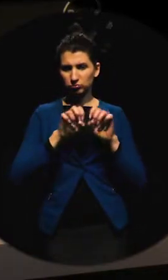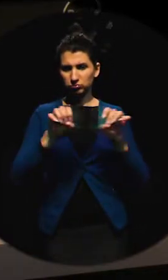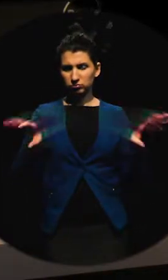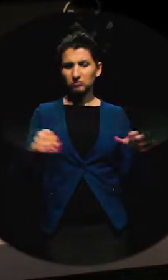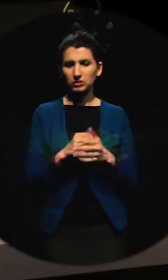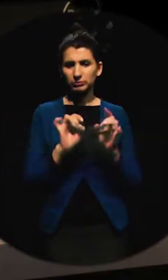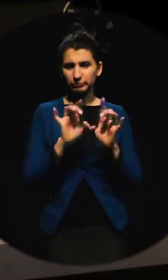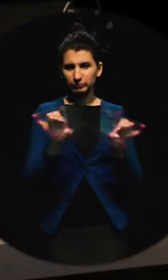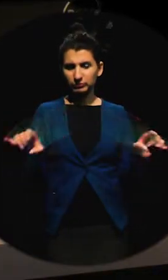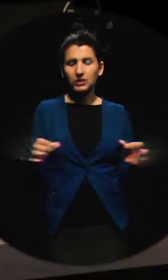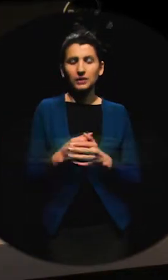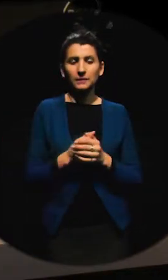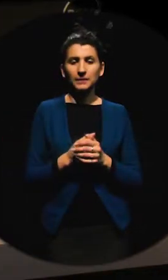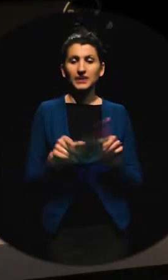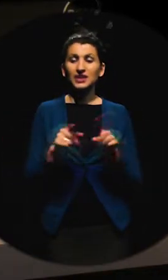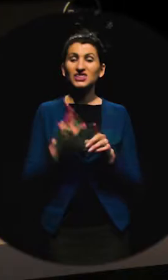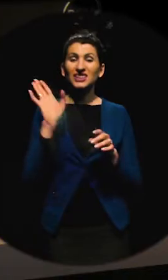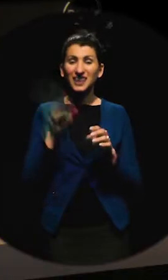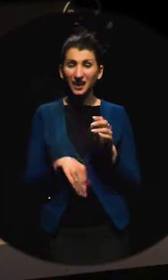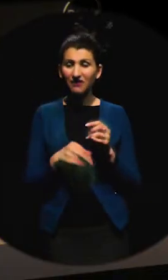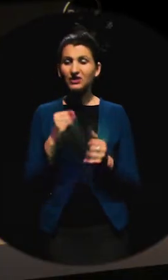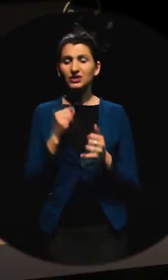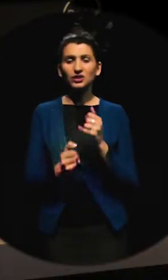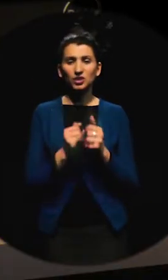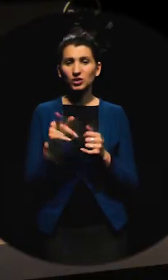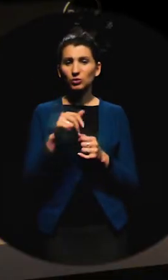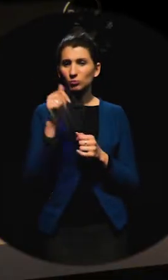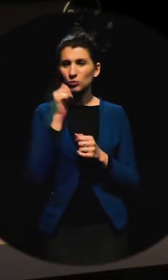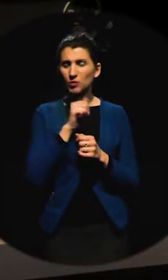I rzeczywiście, nawet próbując się z tego wycofać,